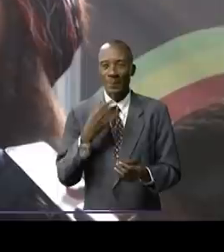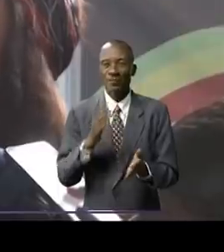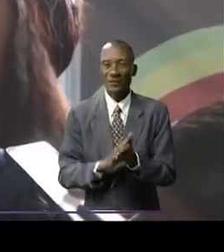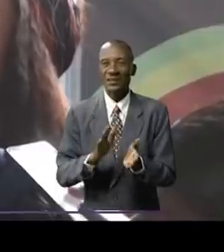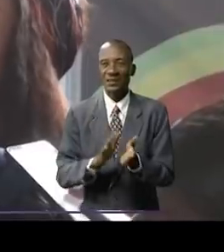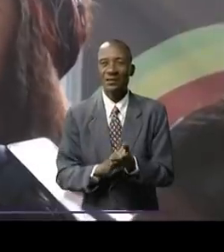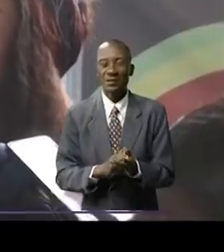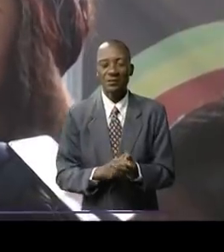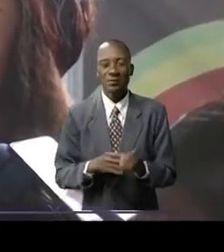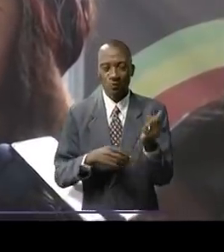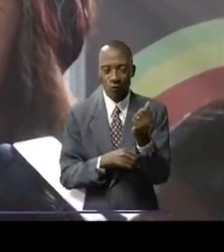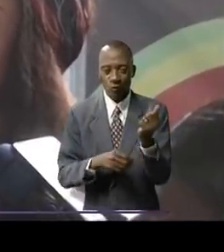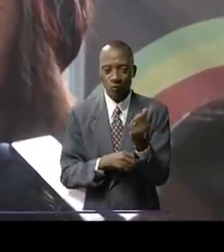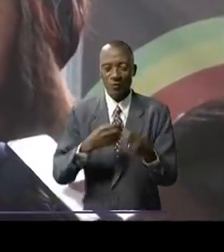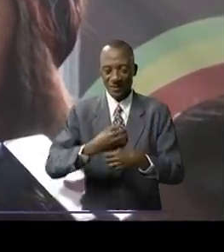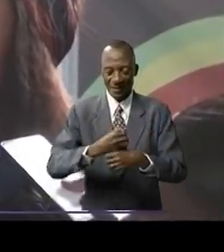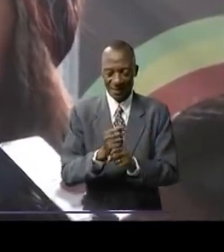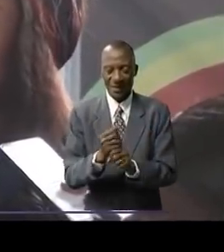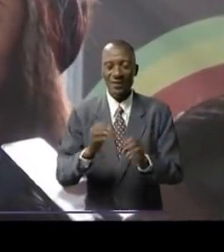L'honorable tient à la population du